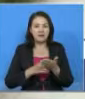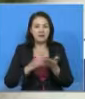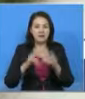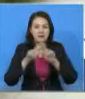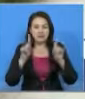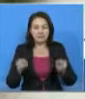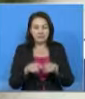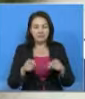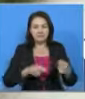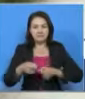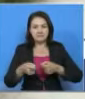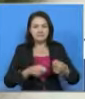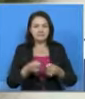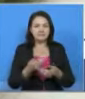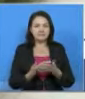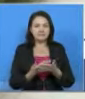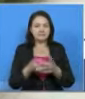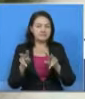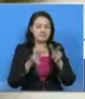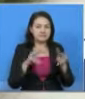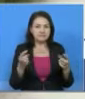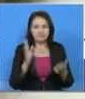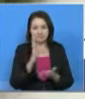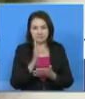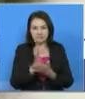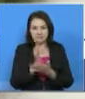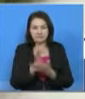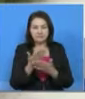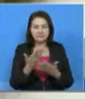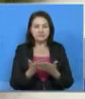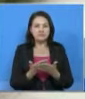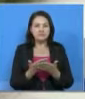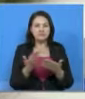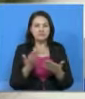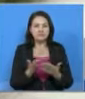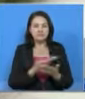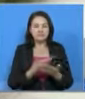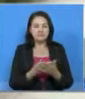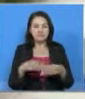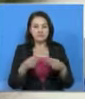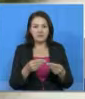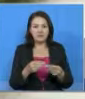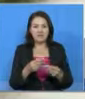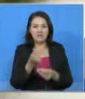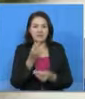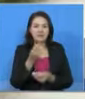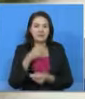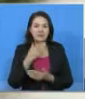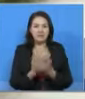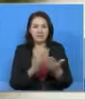ұсыну басқарманың бақылауында болады. Және де осы тұрғыда біздің беретін мамандардан шағын